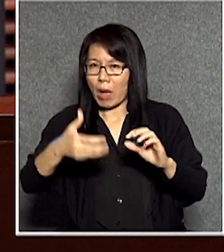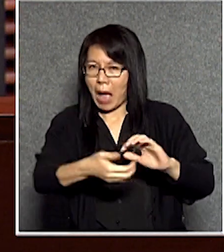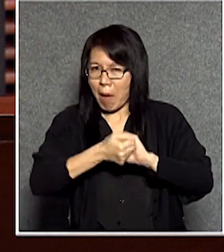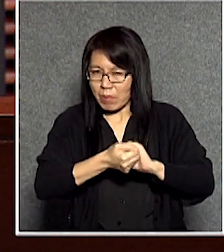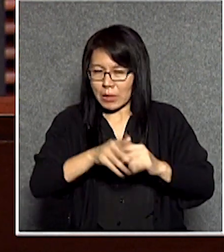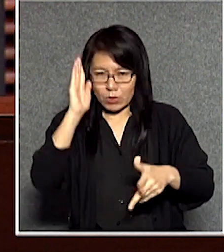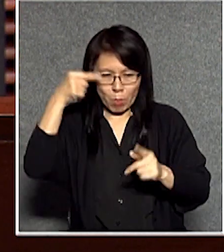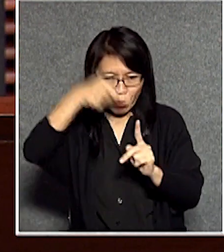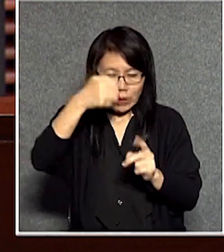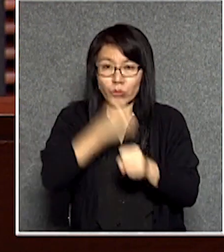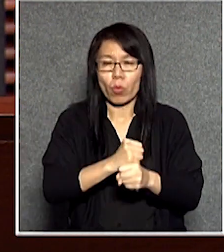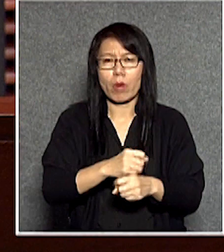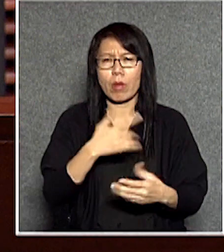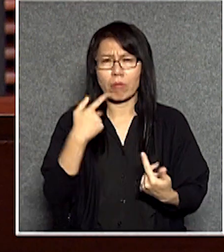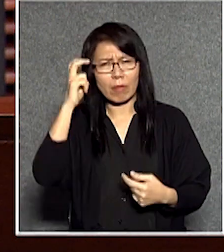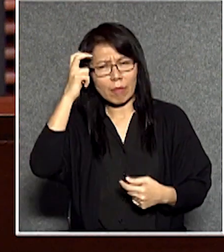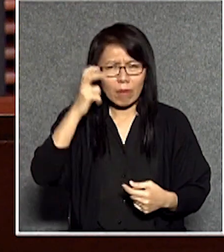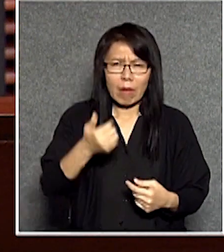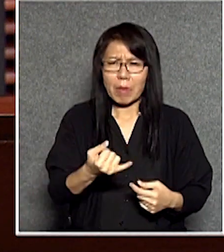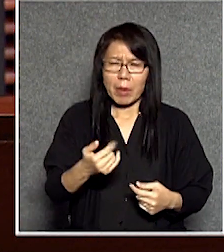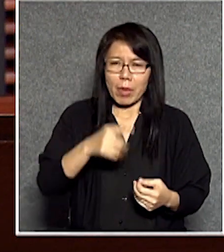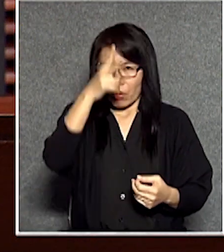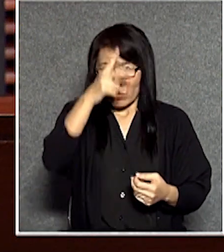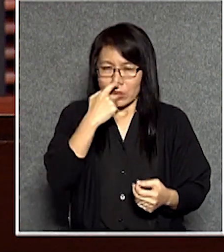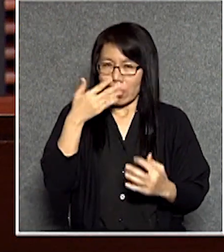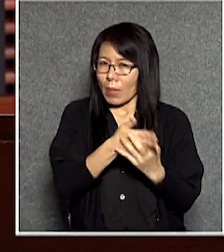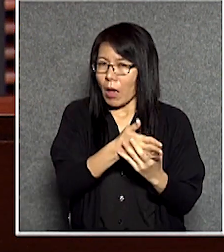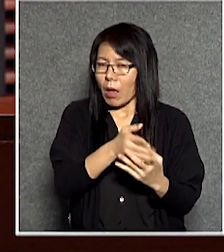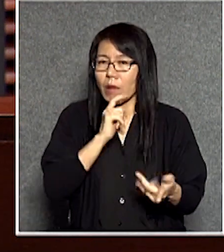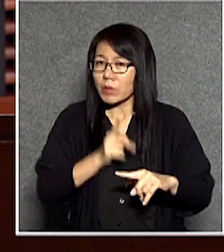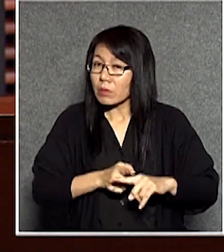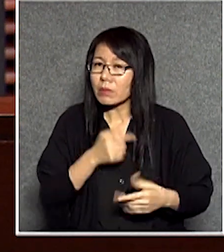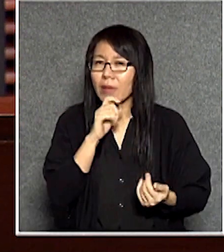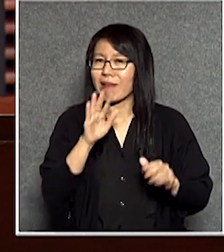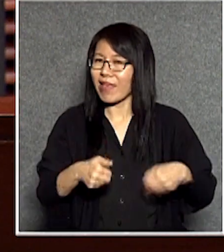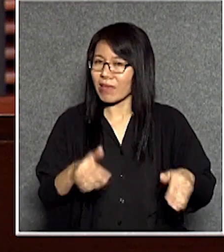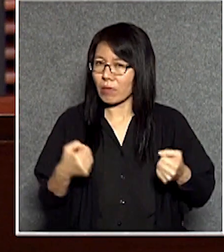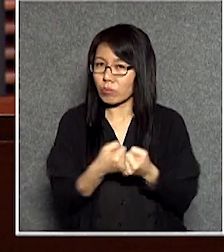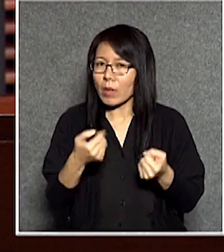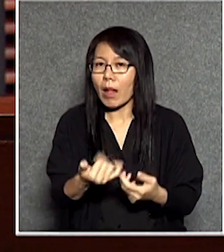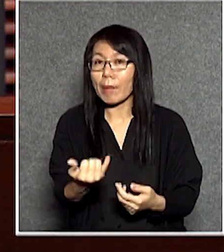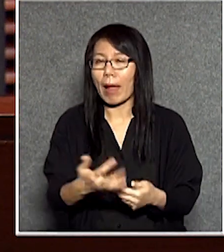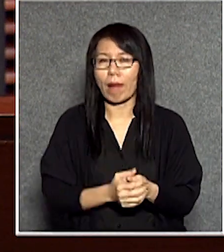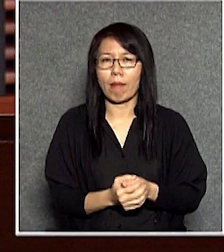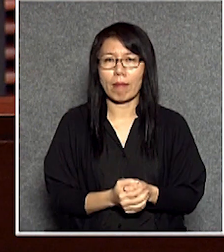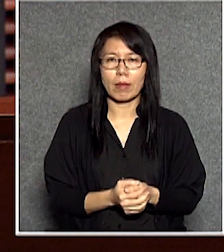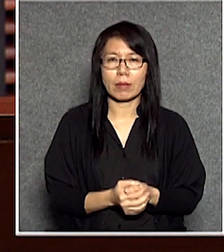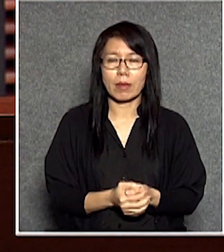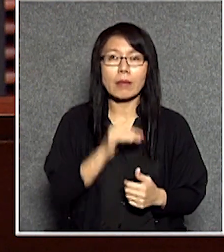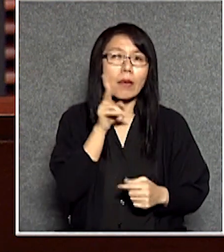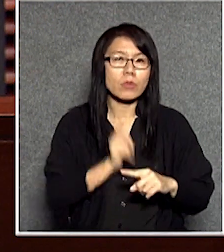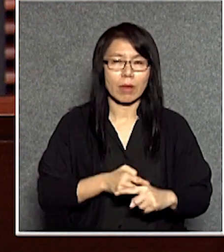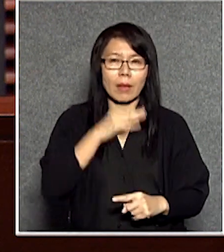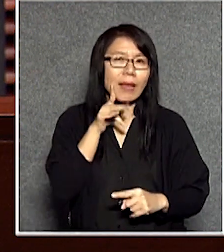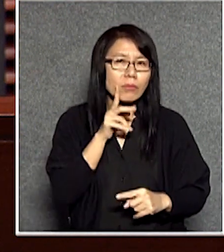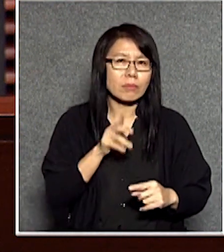其目的，不知道你的推論，梁振英的干預無疑就是利益衝突了。而如果這個假設